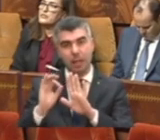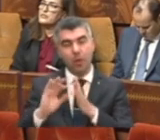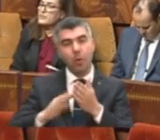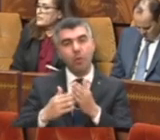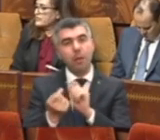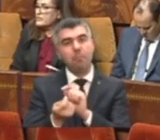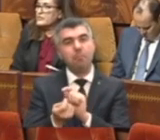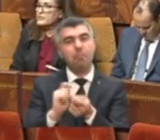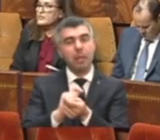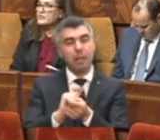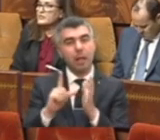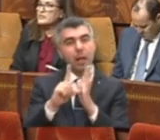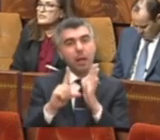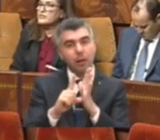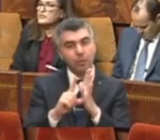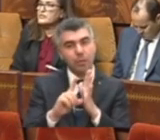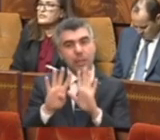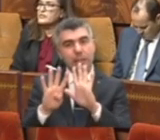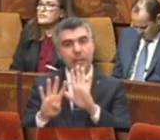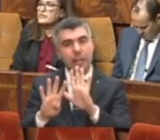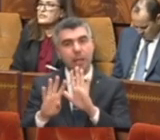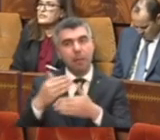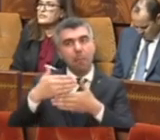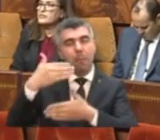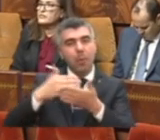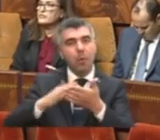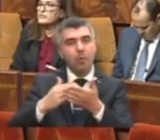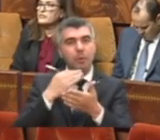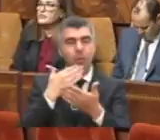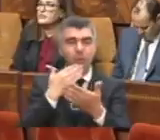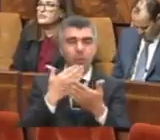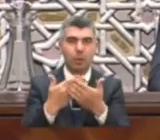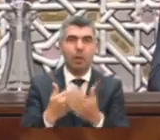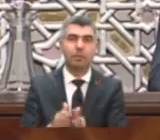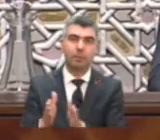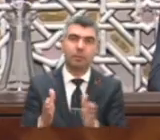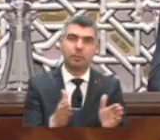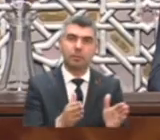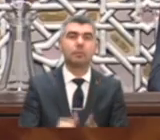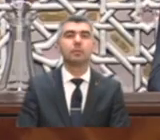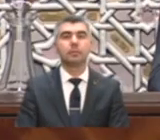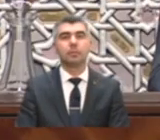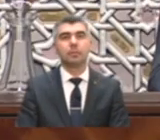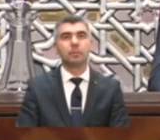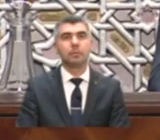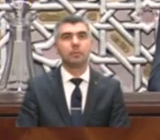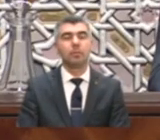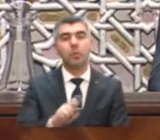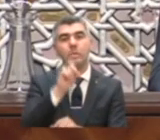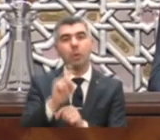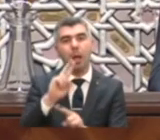92832 اللي من القانون 1290 متعلق بالتعمير وشكرا شكرا سيدة النائبة المحترمة هل من تعقيب